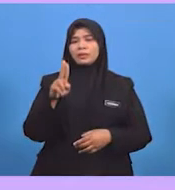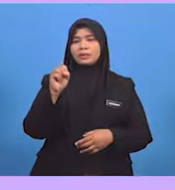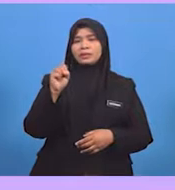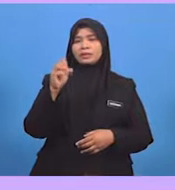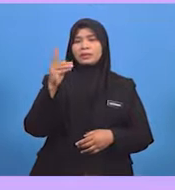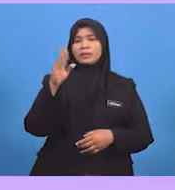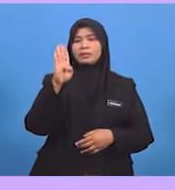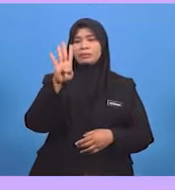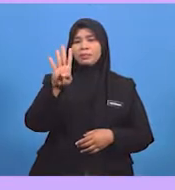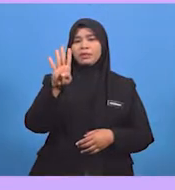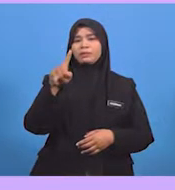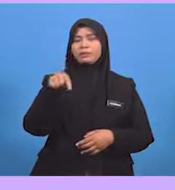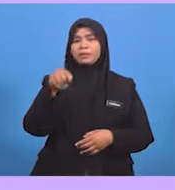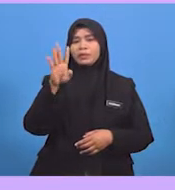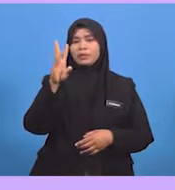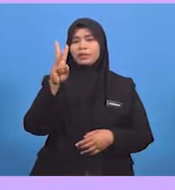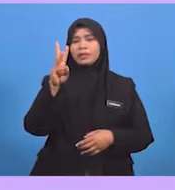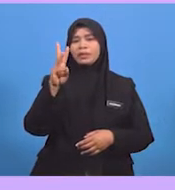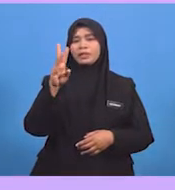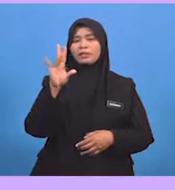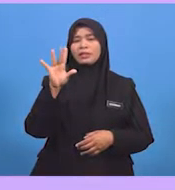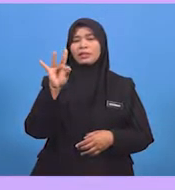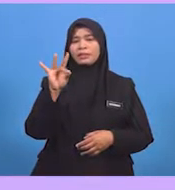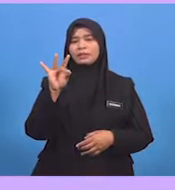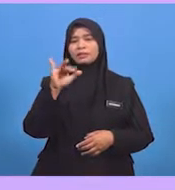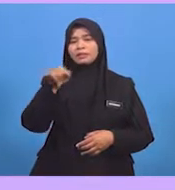RM4.2670 bahagi USD 1 sama dengan